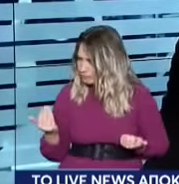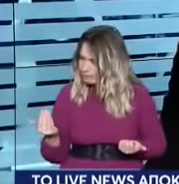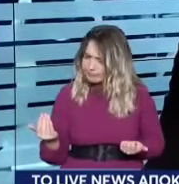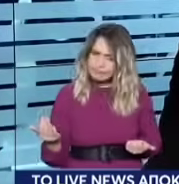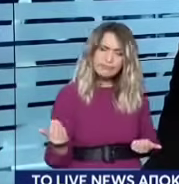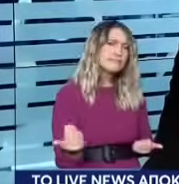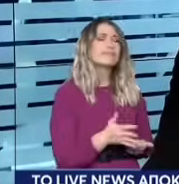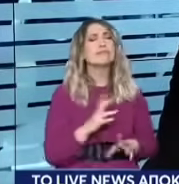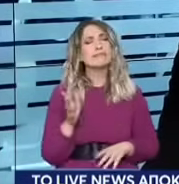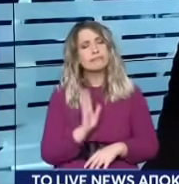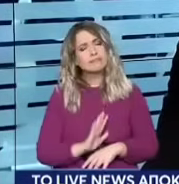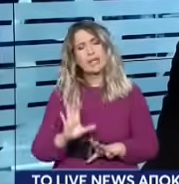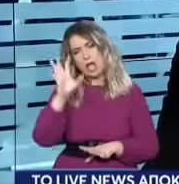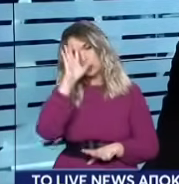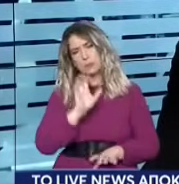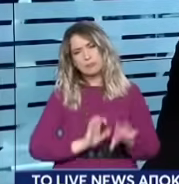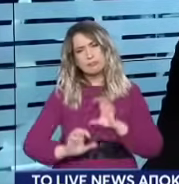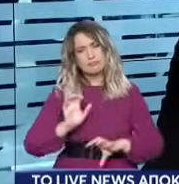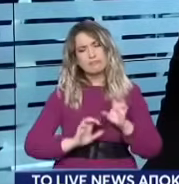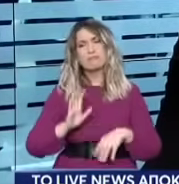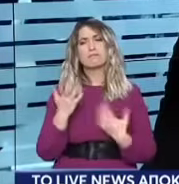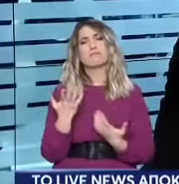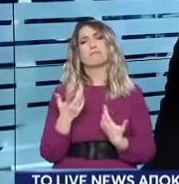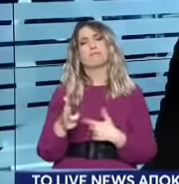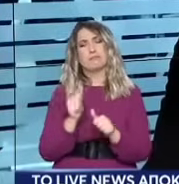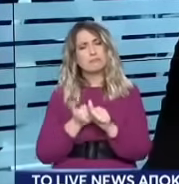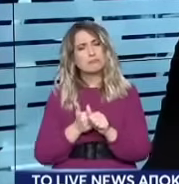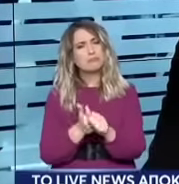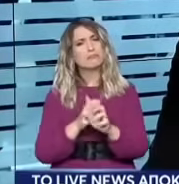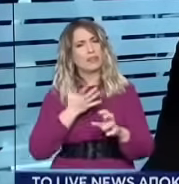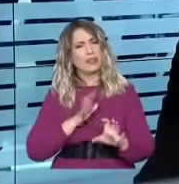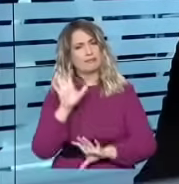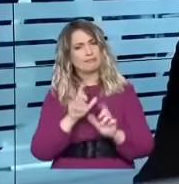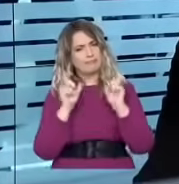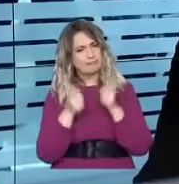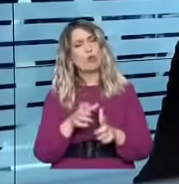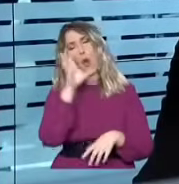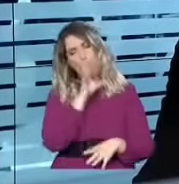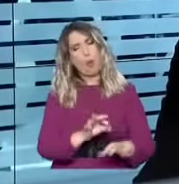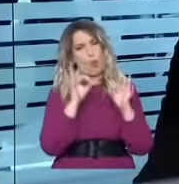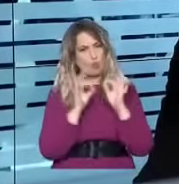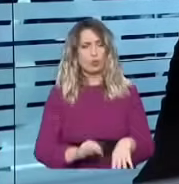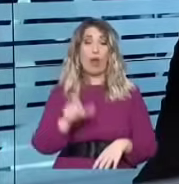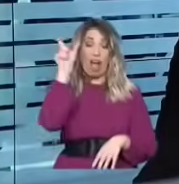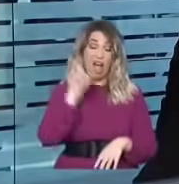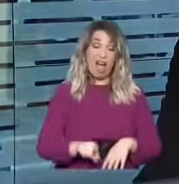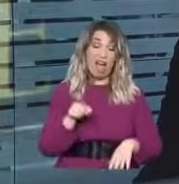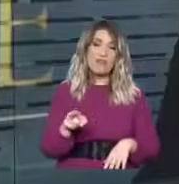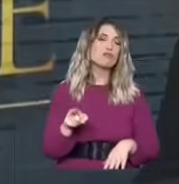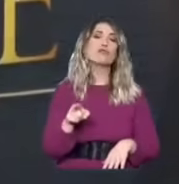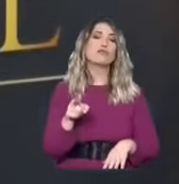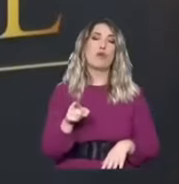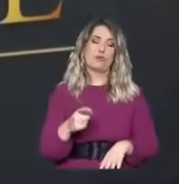ελληνική αστυνομία εξαπέλυσε ανθρωπογεννητό για να τον συλλάβει. Είχε πληροφορίες και πράγματι φαίνεται να έχει συμβεί αυτό, ότι έφυγε αρχικά στην